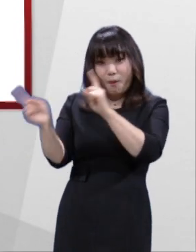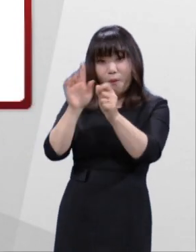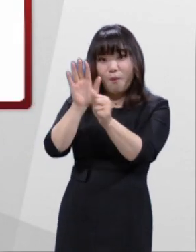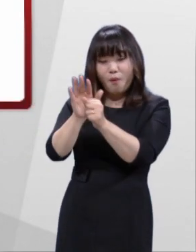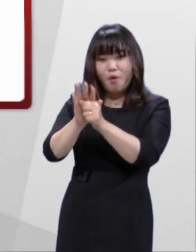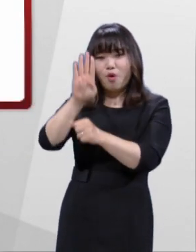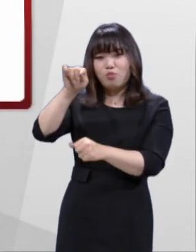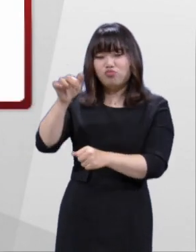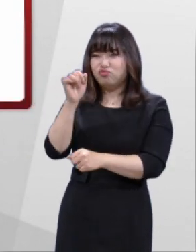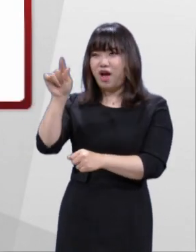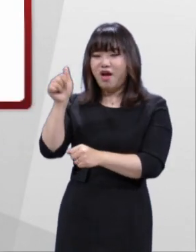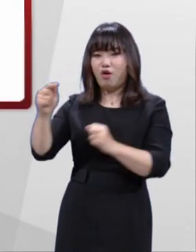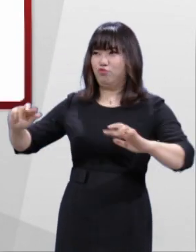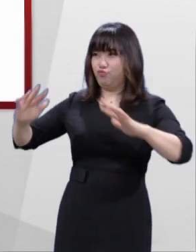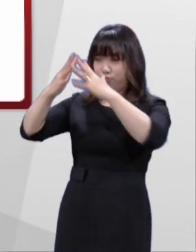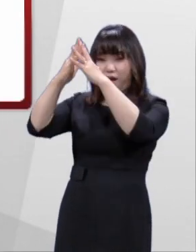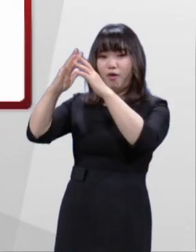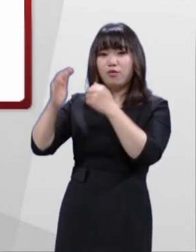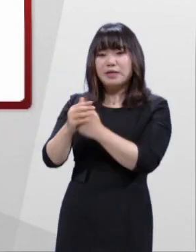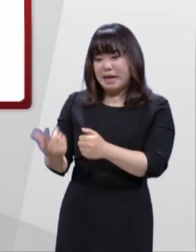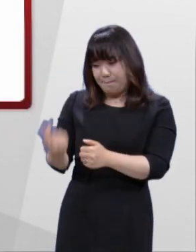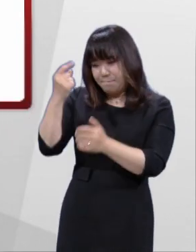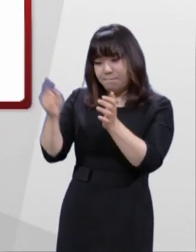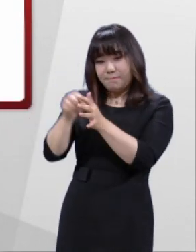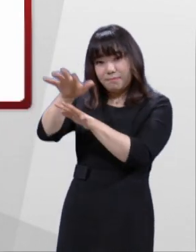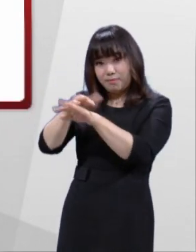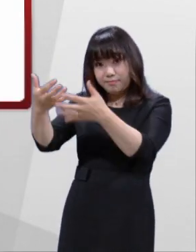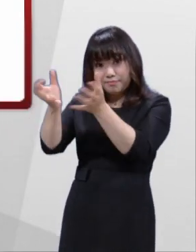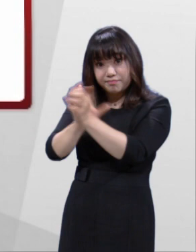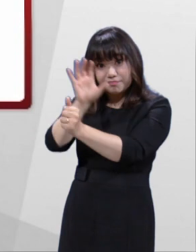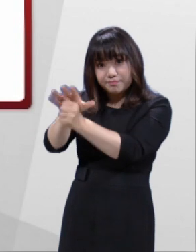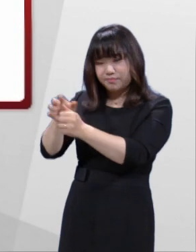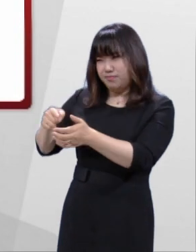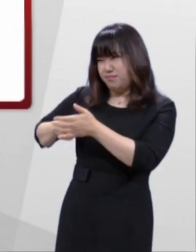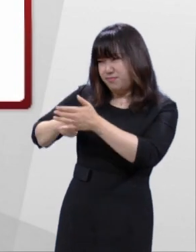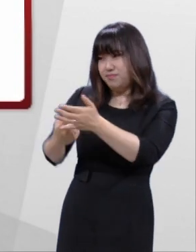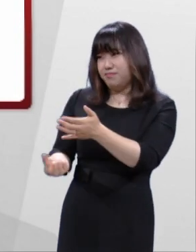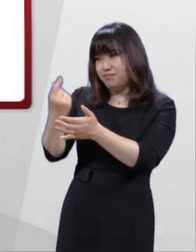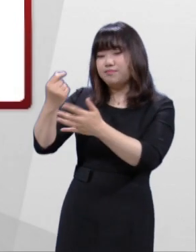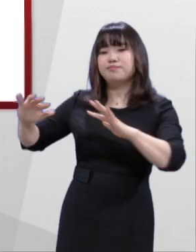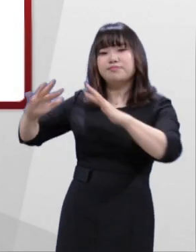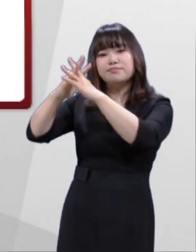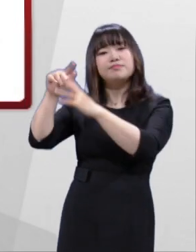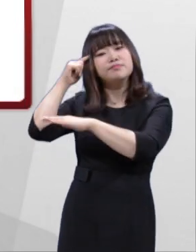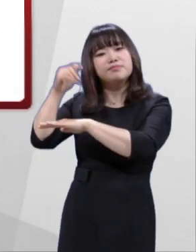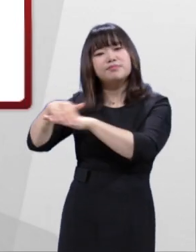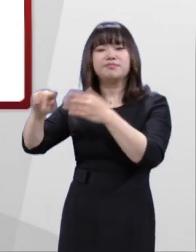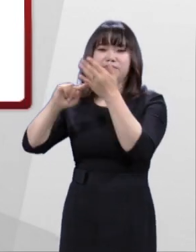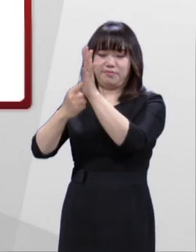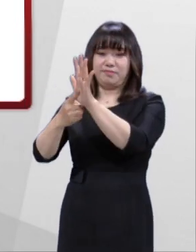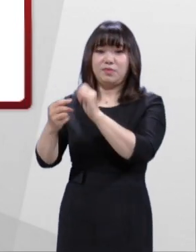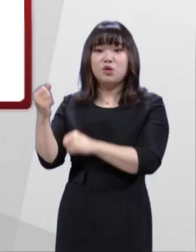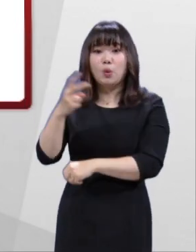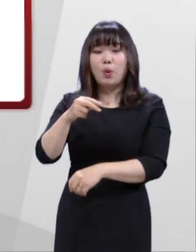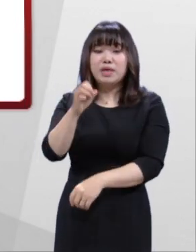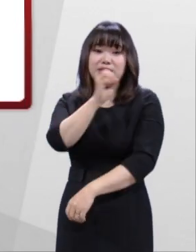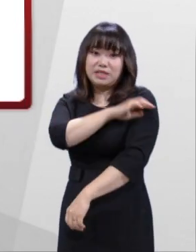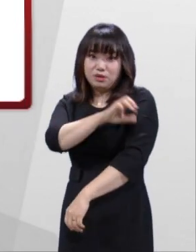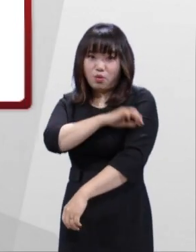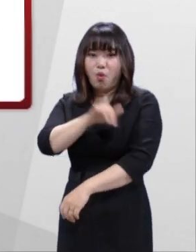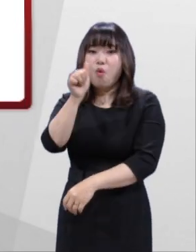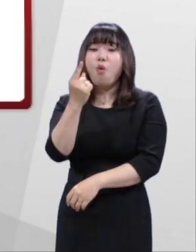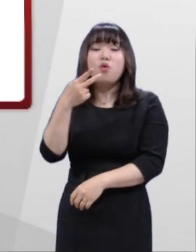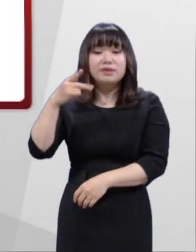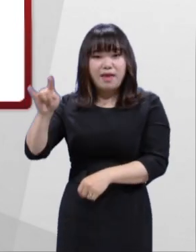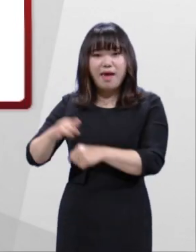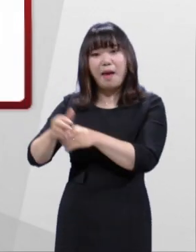뉴타운을 비롯해 홍은동 신속통합기획을 조속히 추진하겠다고 했습니다. 또 신촌과 홍대,